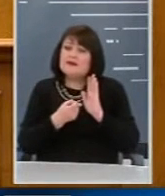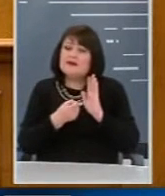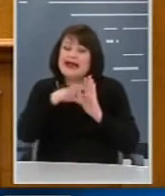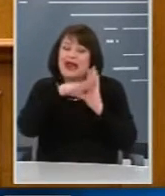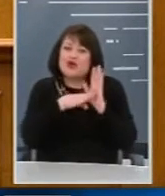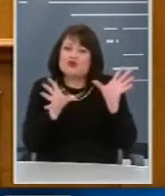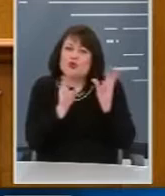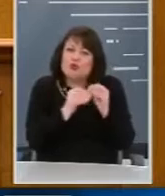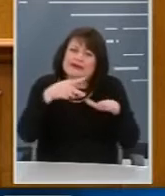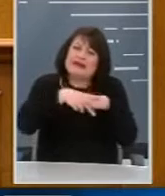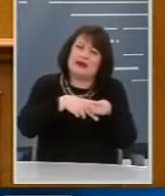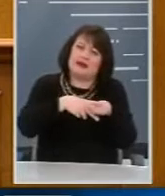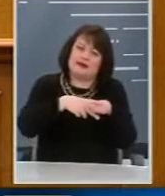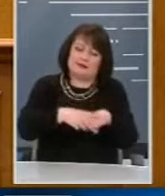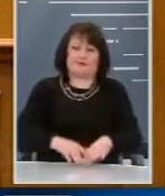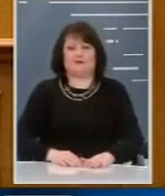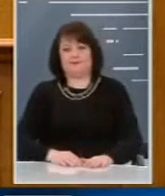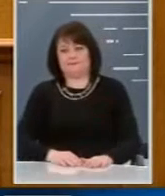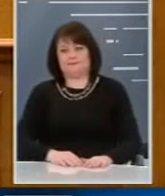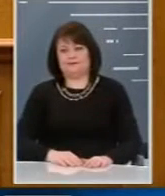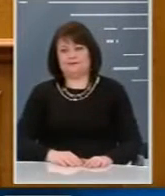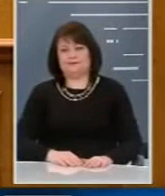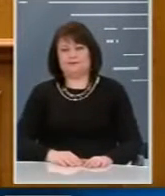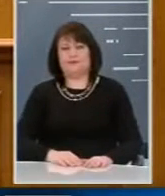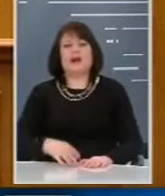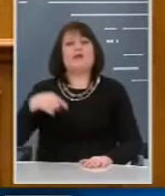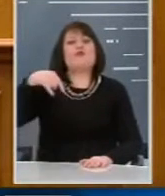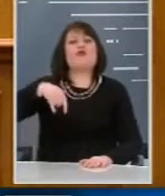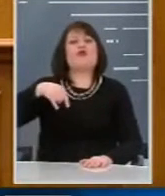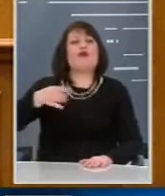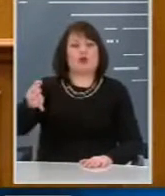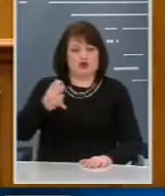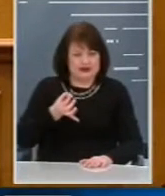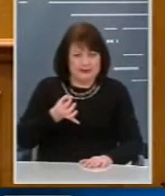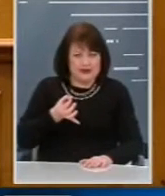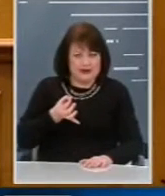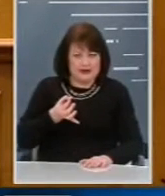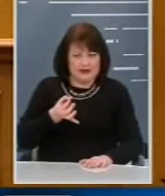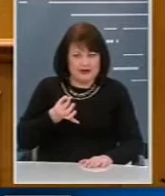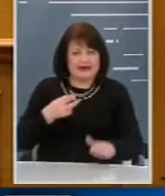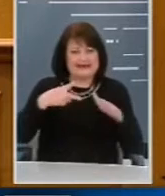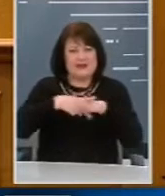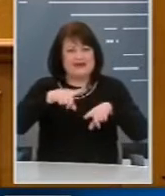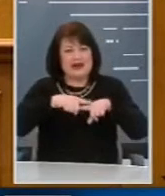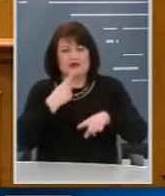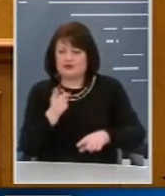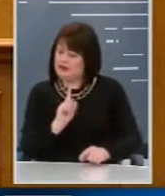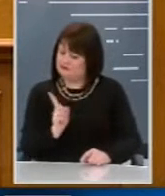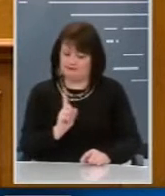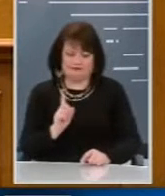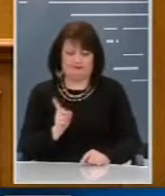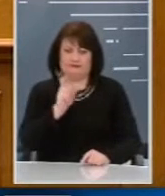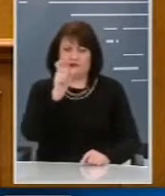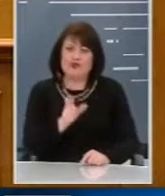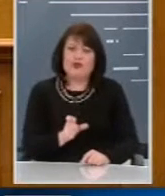κανονισμό δανειοδοτήσεων. Τον ισχυρισμό Προβόπουλου το διέψευσε και τα στελέχη της Τράπεζας Ελλάδος και ο ίδιος